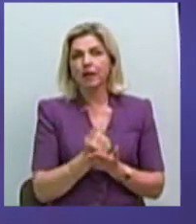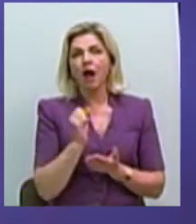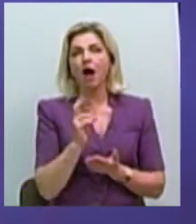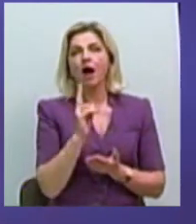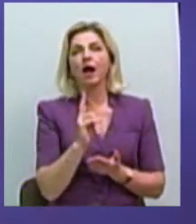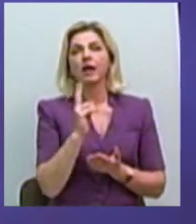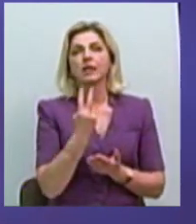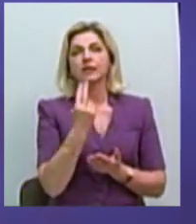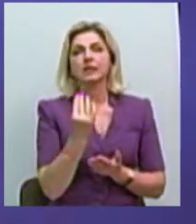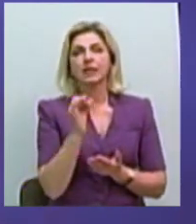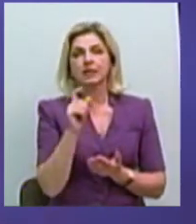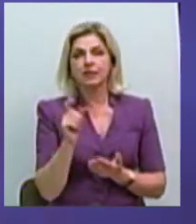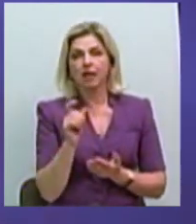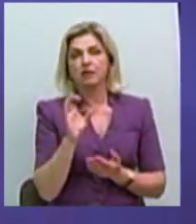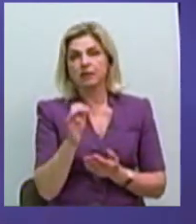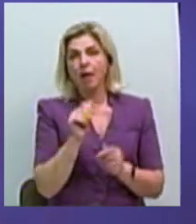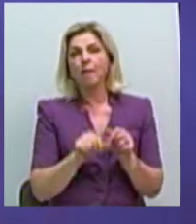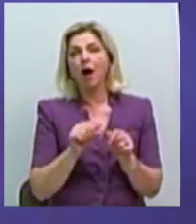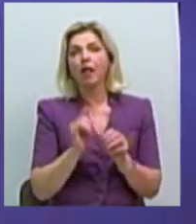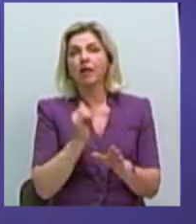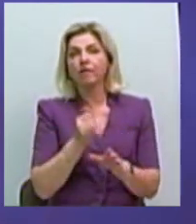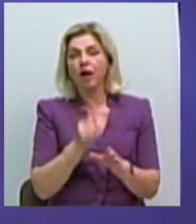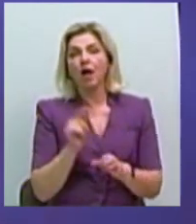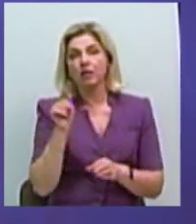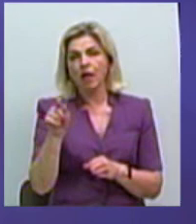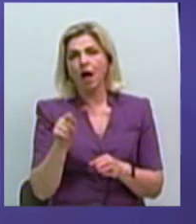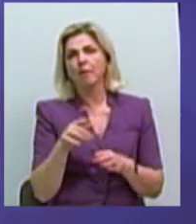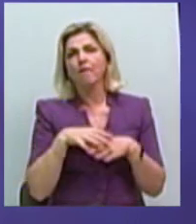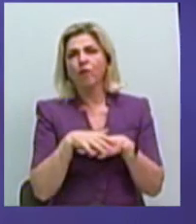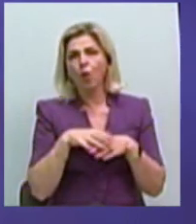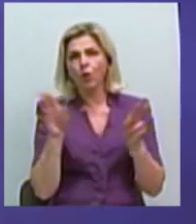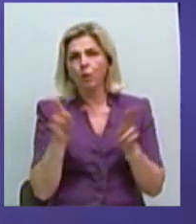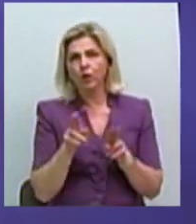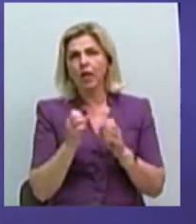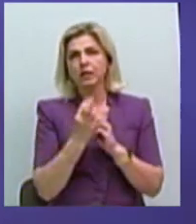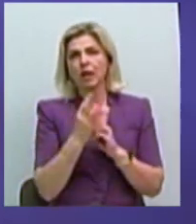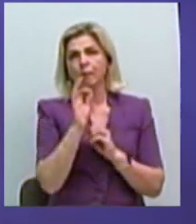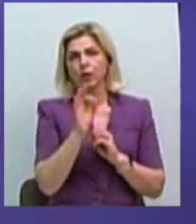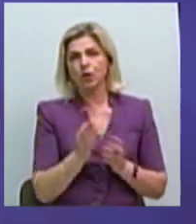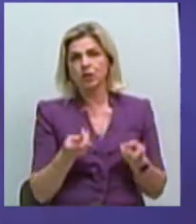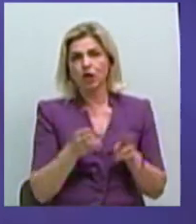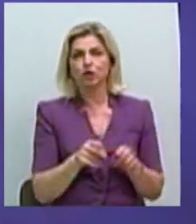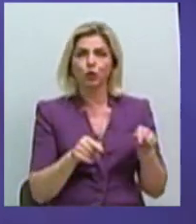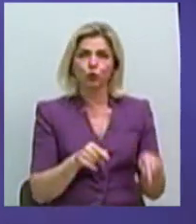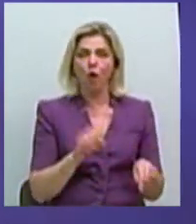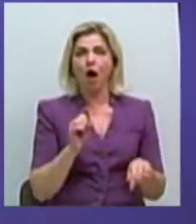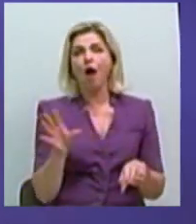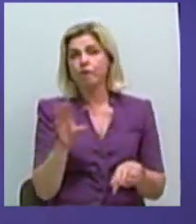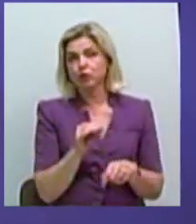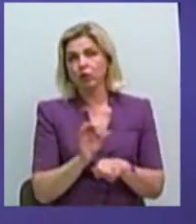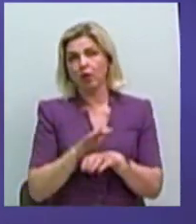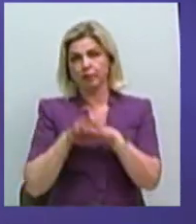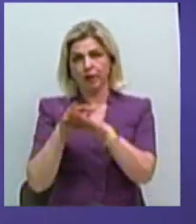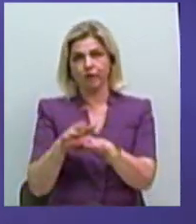акцизний збір з палива. На сьогоднішній день там формула йде, вираховується, 13% залишається тут, інший йде державний